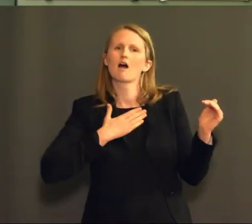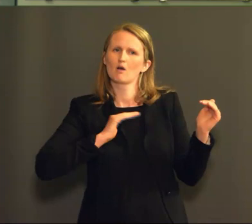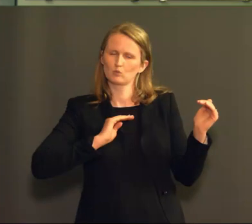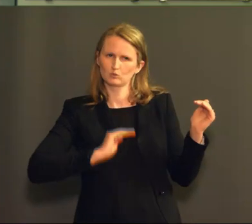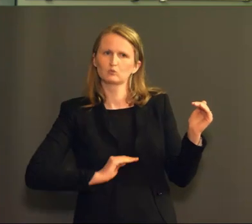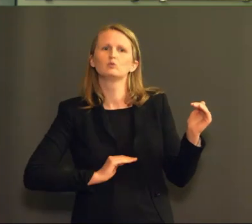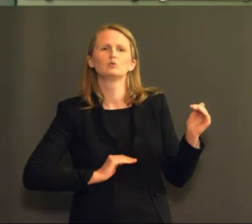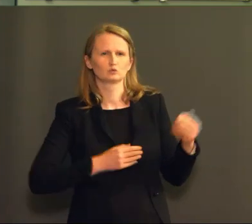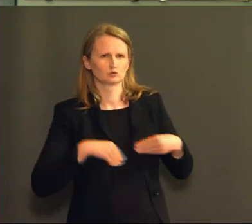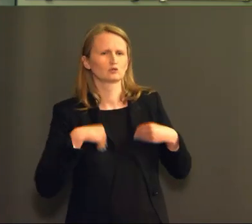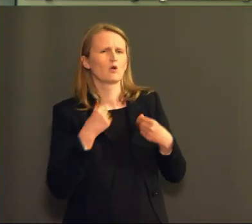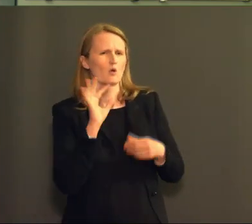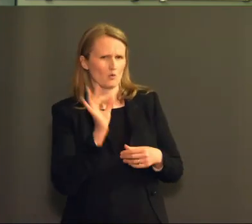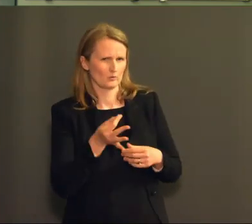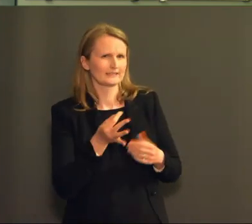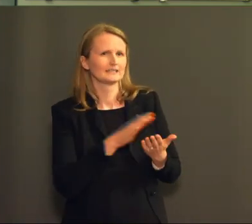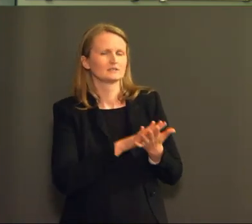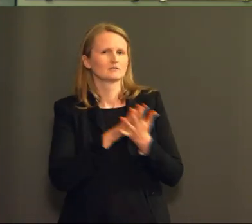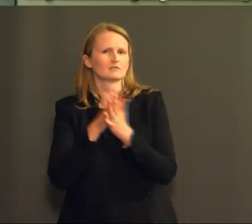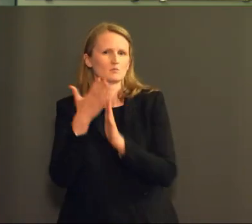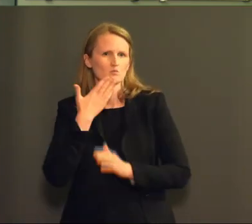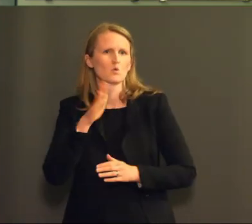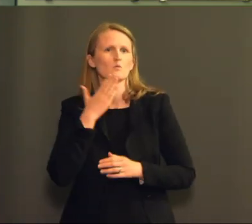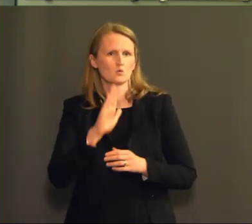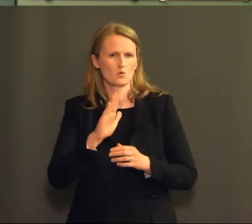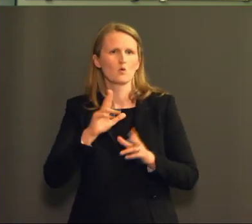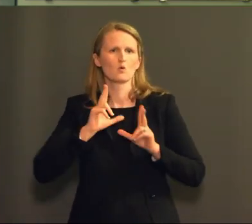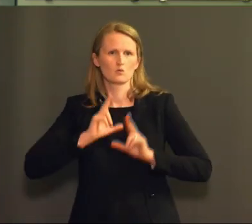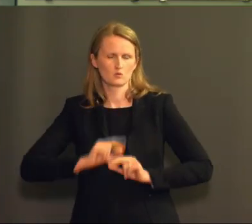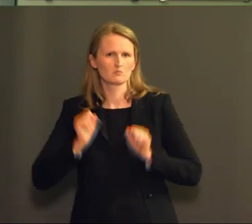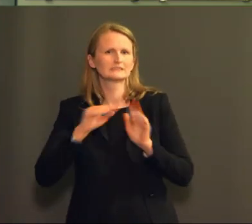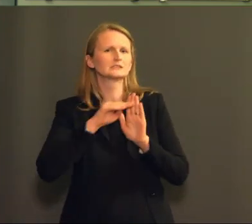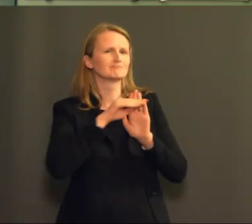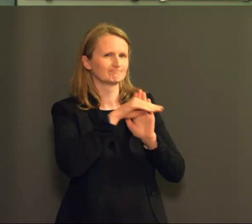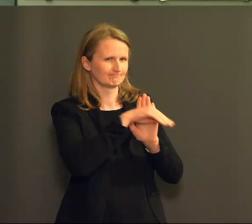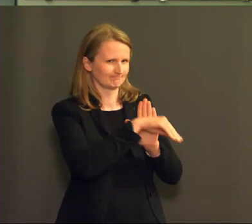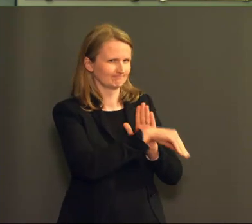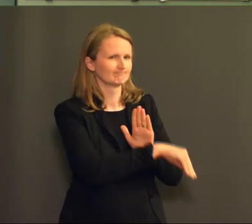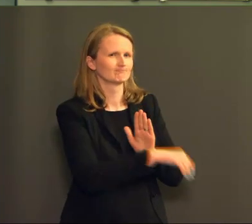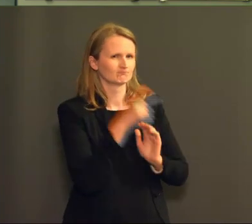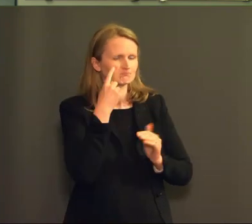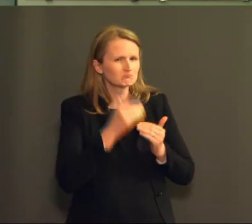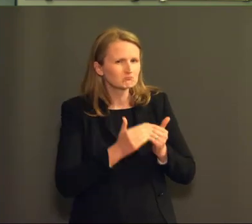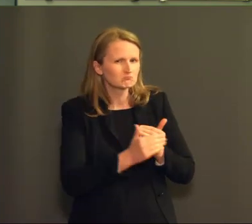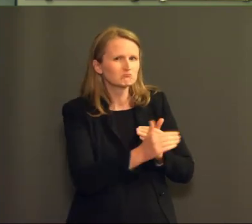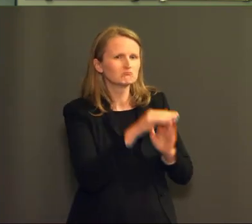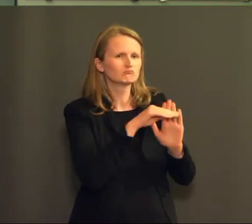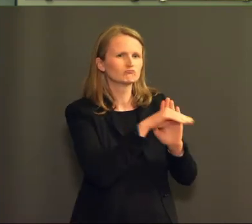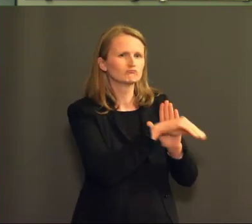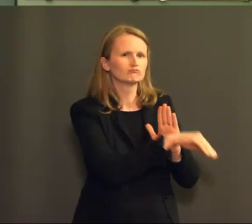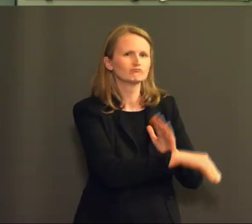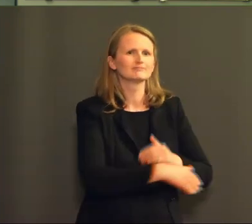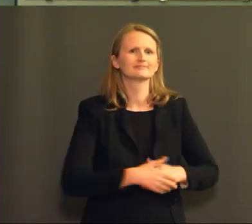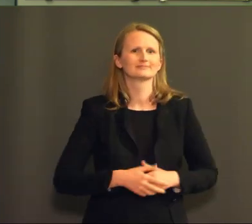doucement évoluer vers des chiffres plus négatifs. Si l'on considère les catégories d'âge, l'on constate